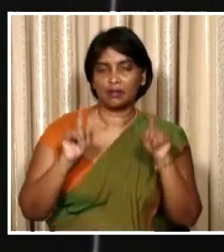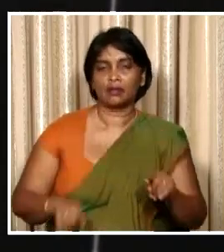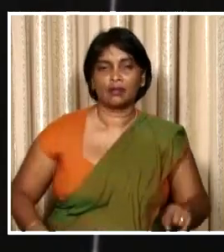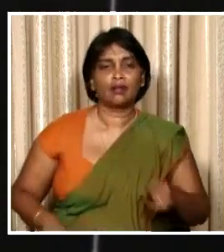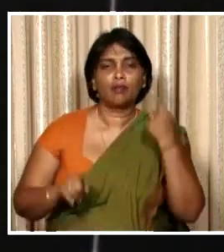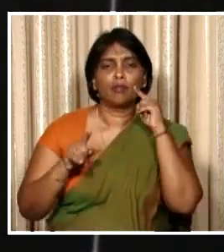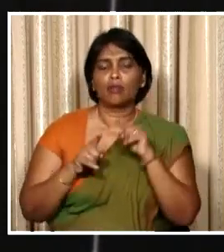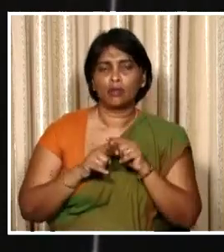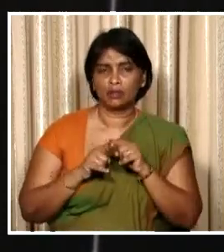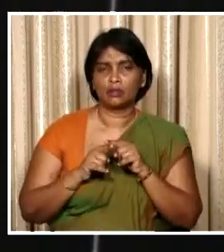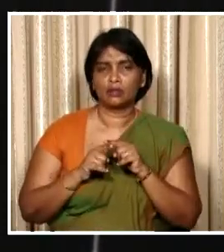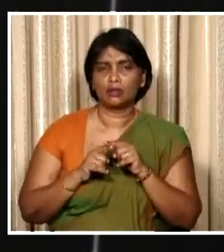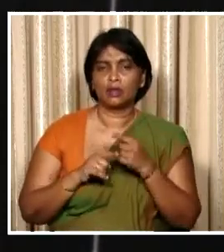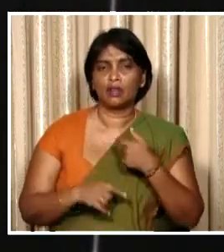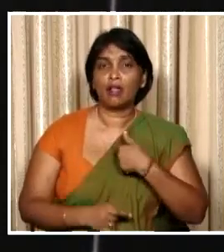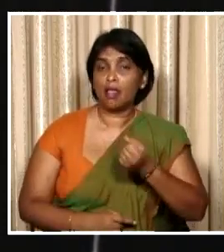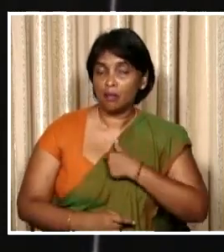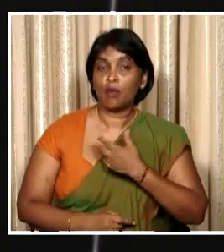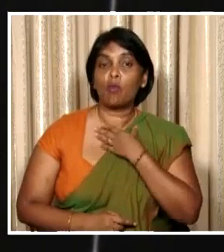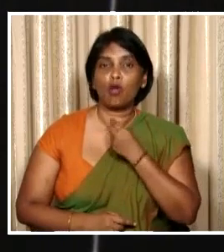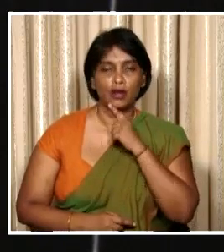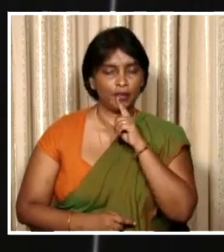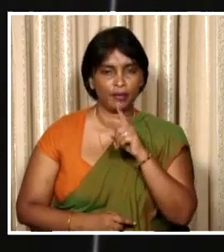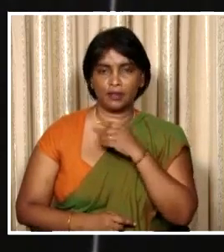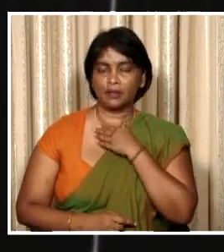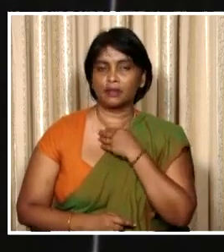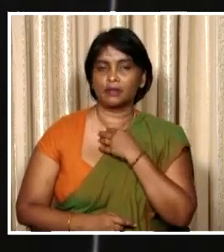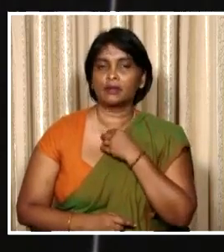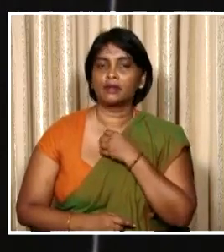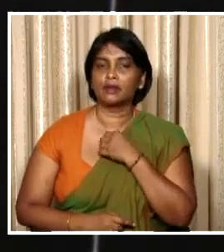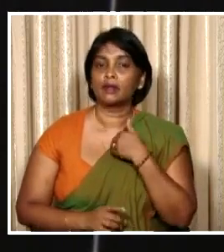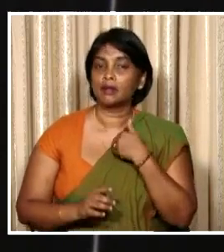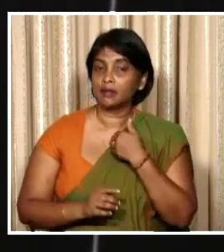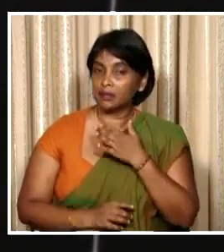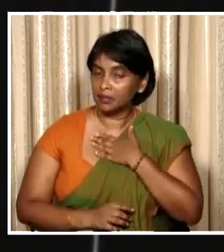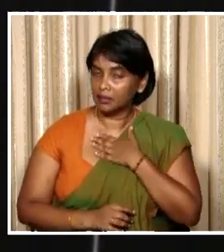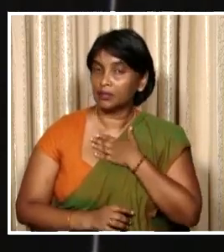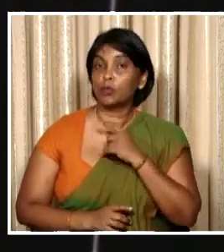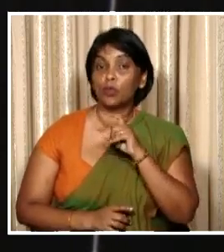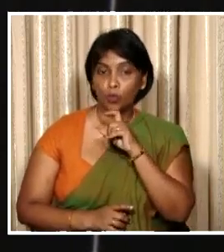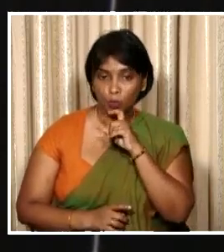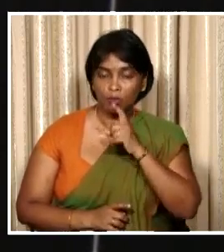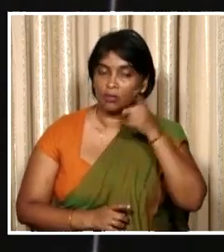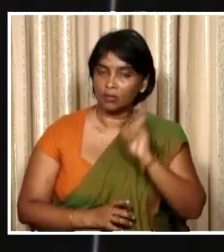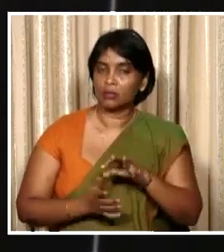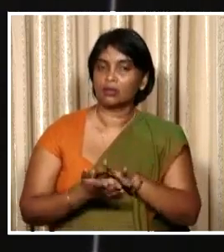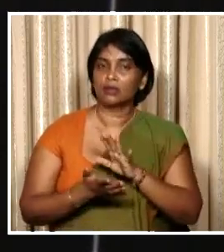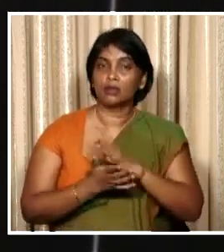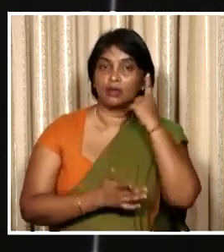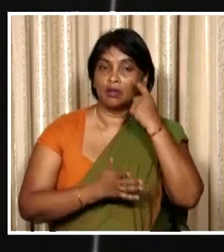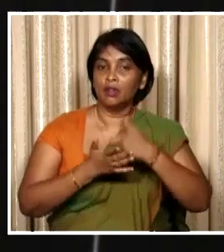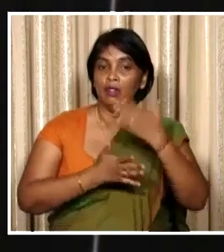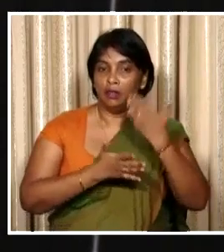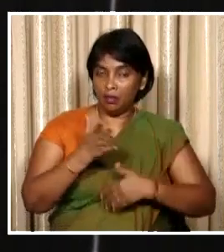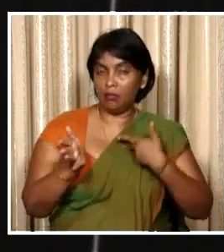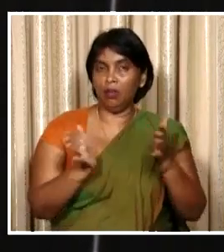පොයින්ට් එක මොකද්ද? පොයින්ට් එක එතුමා මගේ නම කියලකෝ මම බොරු කිව්වයි කියලා. මම මන්ත්‍රීතුමා අධිකරණයේ තීන්දුවත් බුද්ධ්‍යංශ